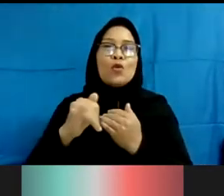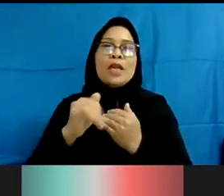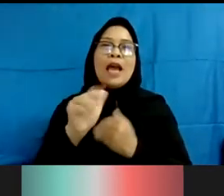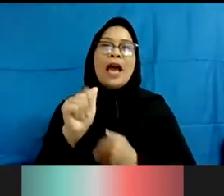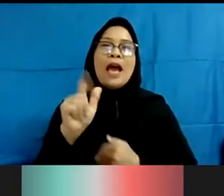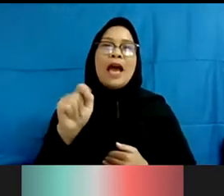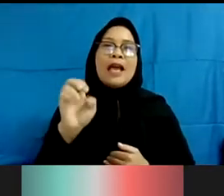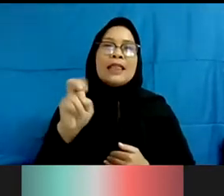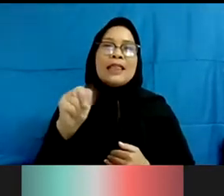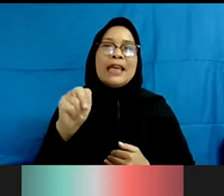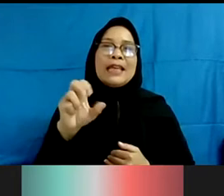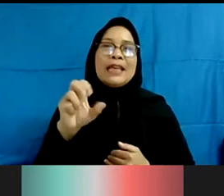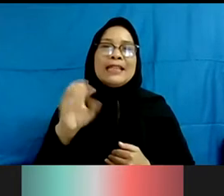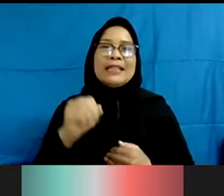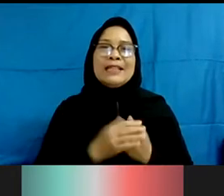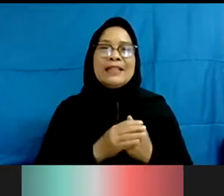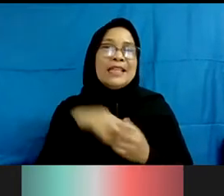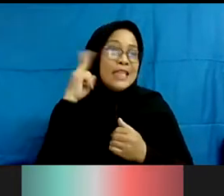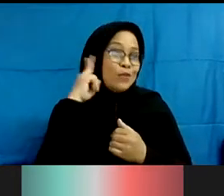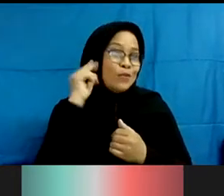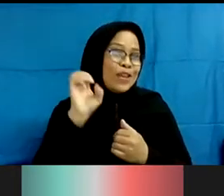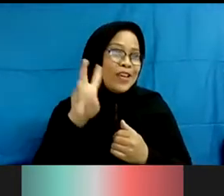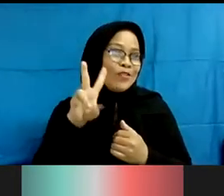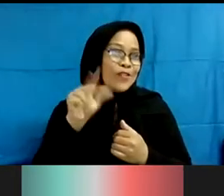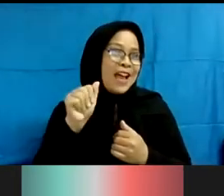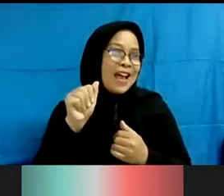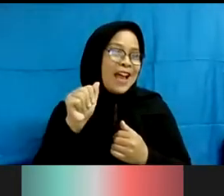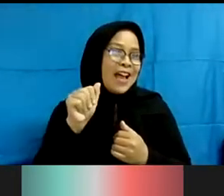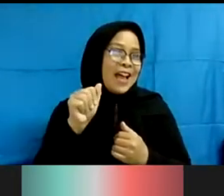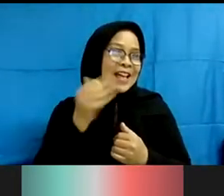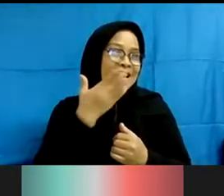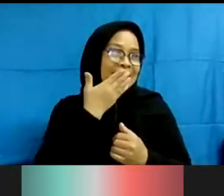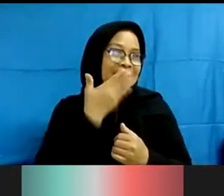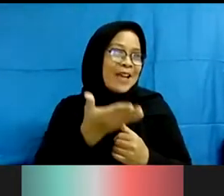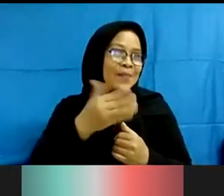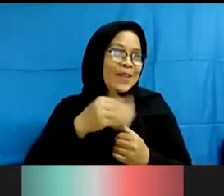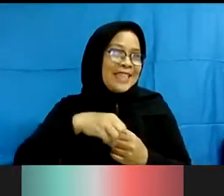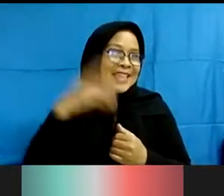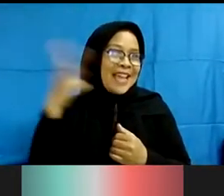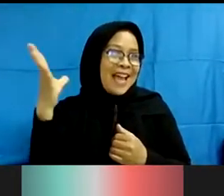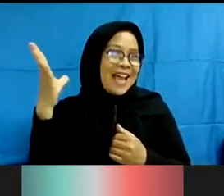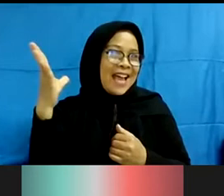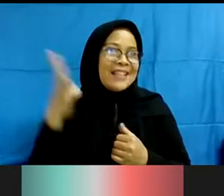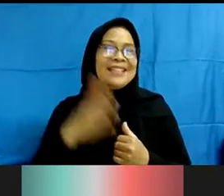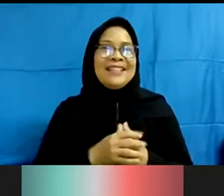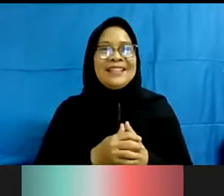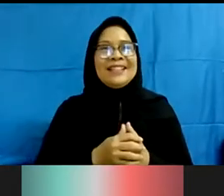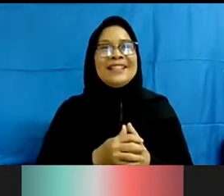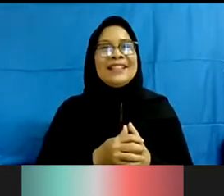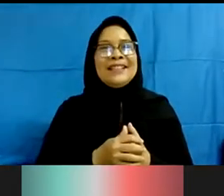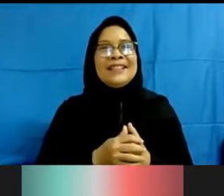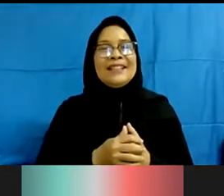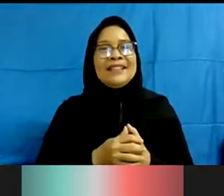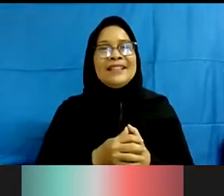atensi. Bu Eva, selamat siang. Bu Eva masih bergabung?